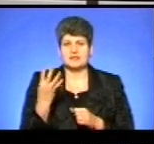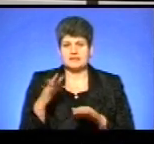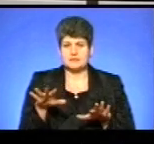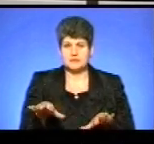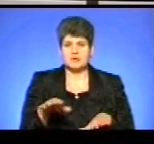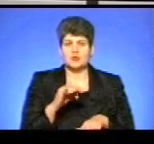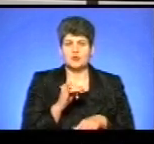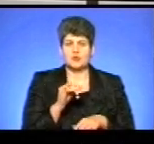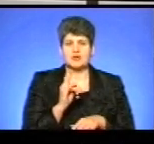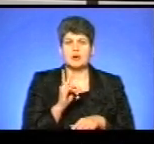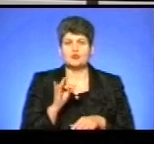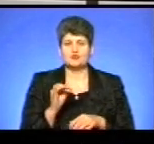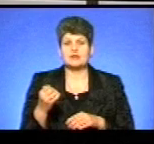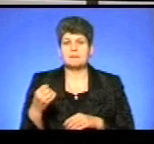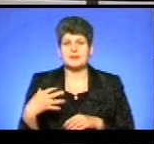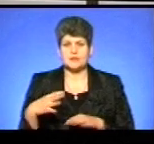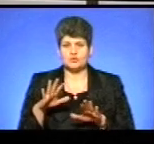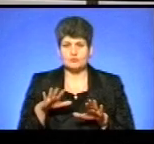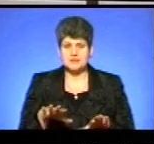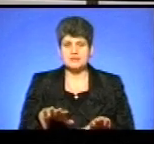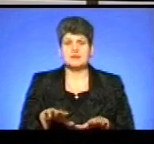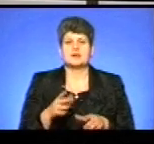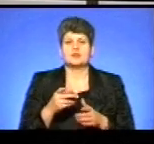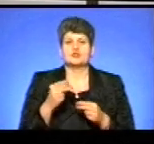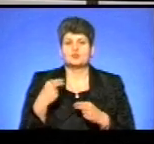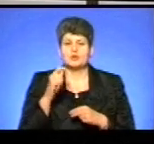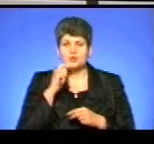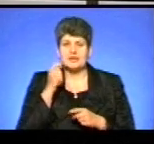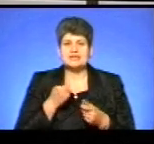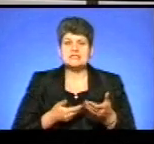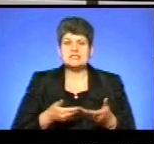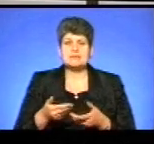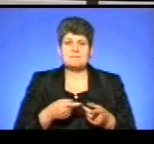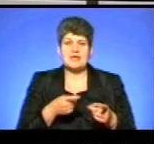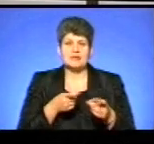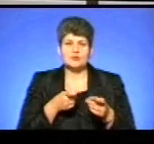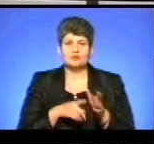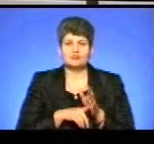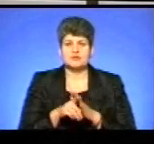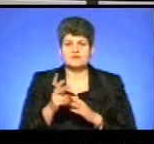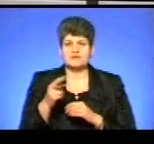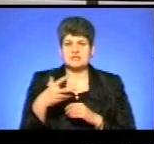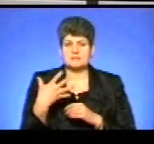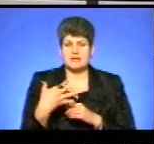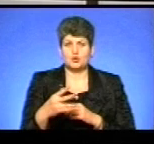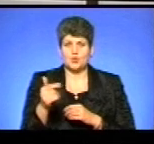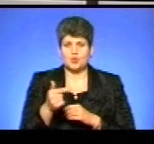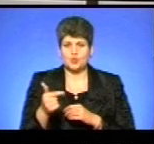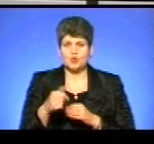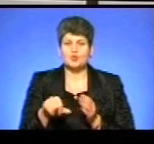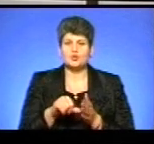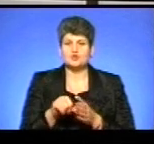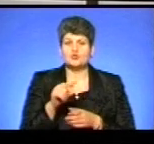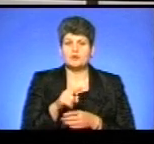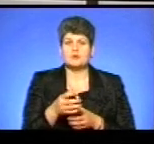Юрій Крикунчук на 15-му. Зазначу, чемпіонат України з біатлону серед чоловіків і жінок стартував 25 грудня. Участь у